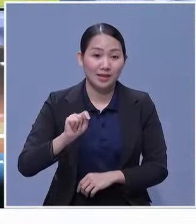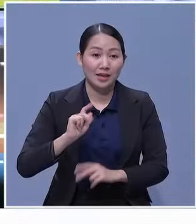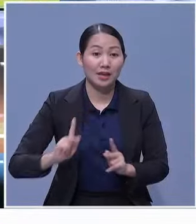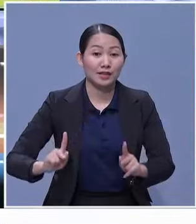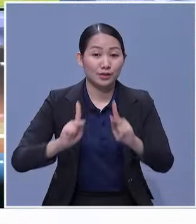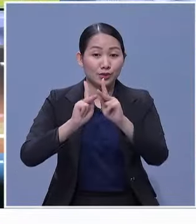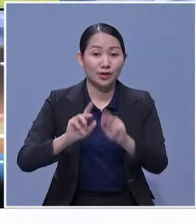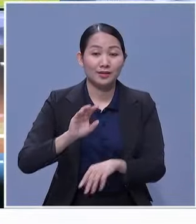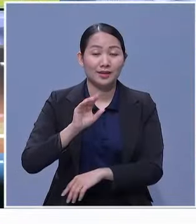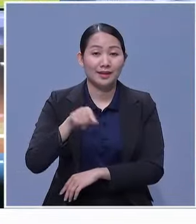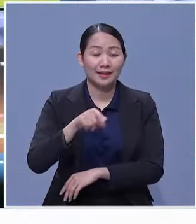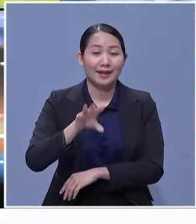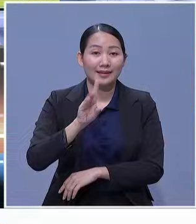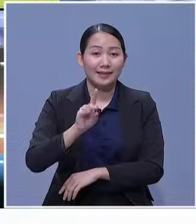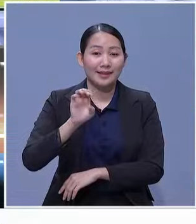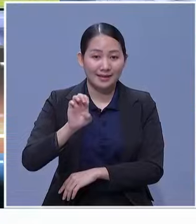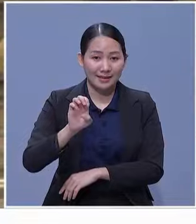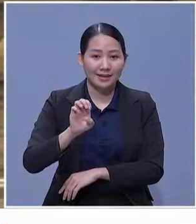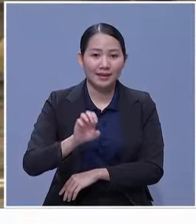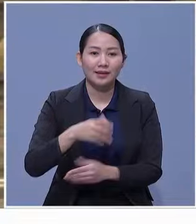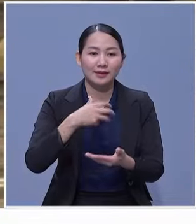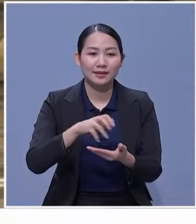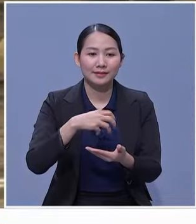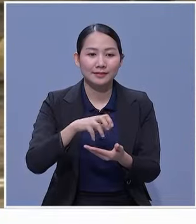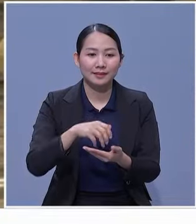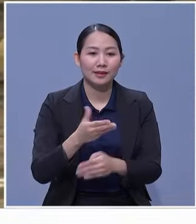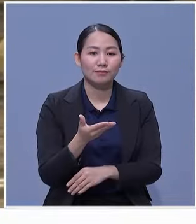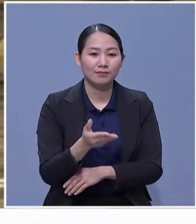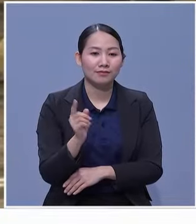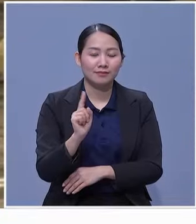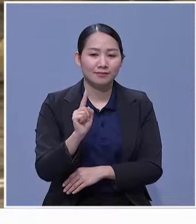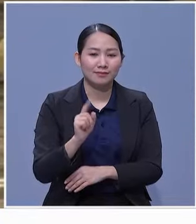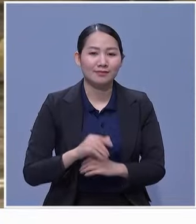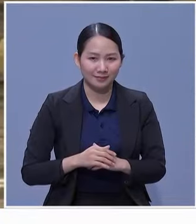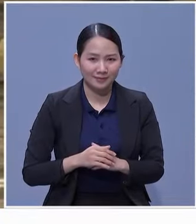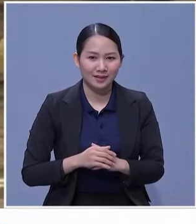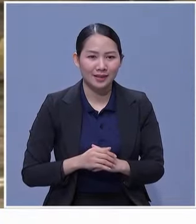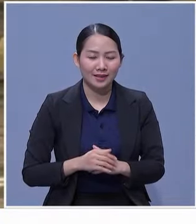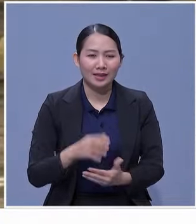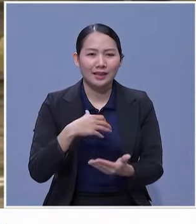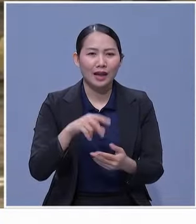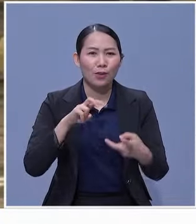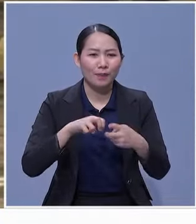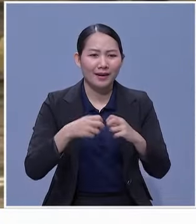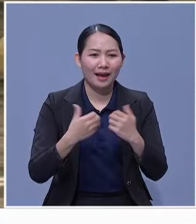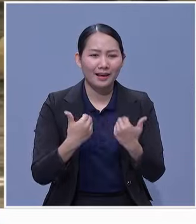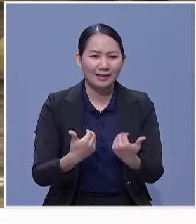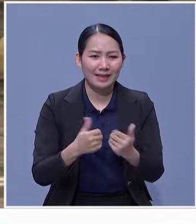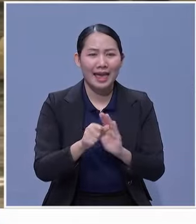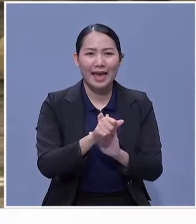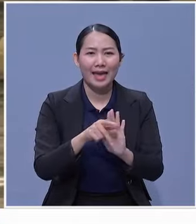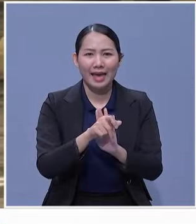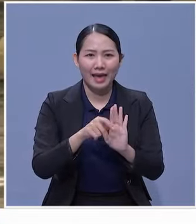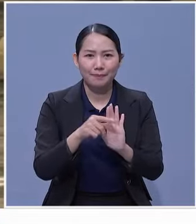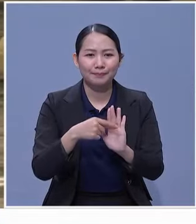ตรวจสอบแพลตฟอร์มอีคอมเมิร์ซจากจีนที่คุณน้องพูดถึงเมื่อสักครู่นี่แหละก็คือเมเทมเทอมอะไรสักอย่างแเอคือหลาย